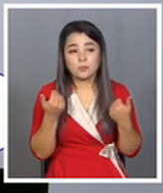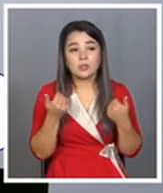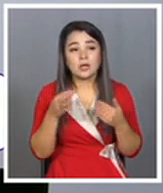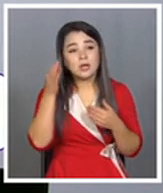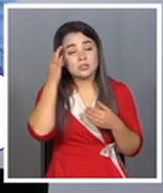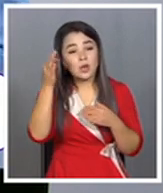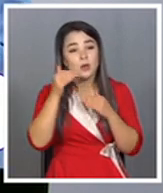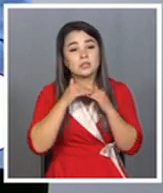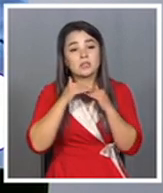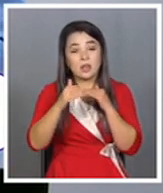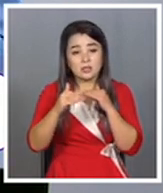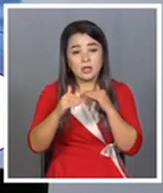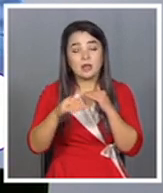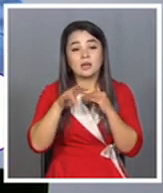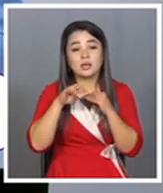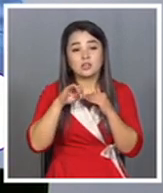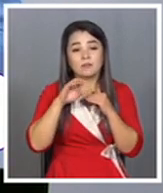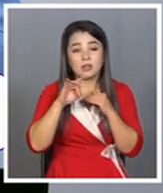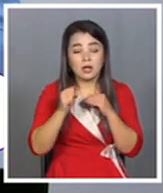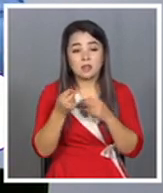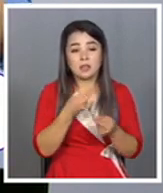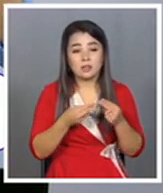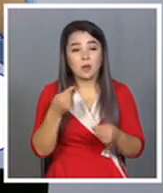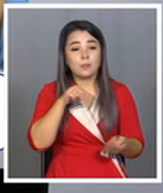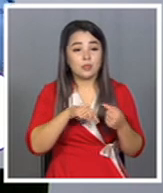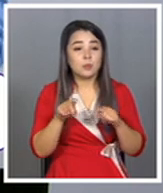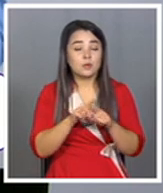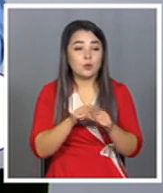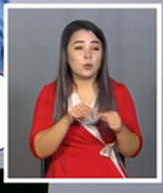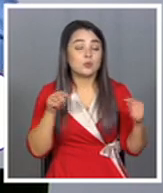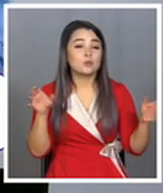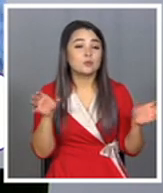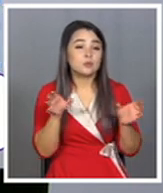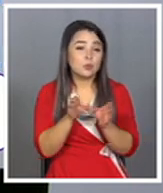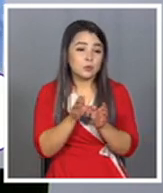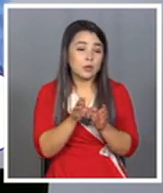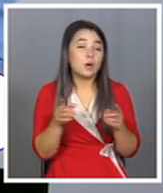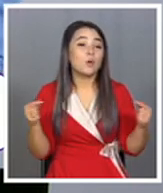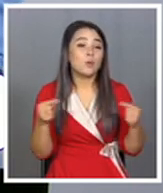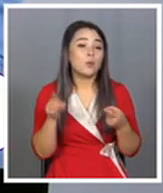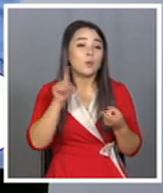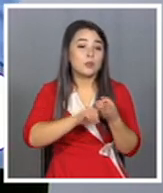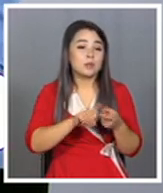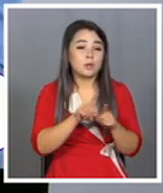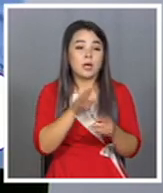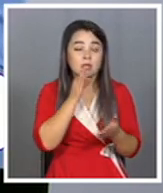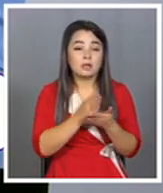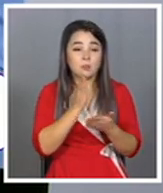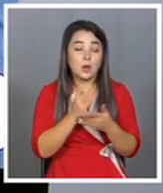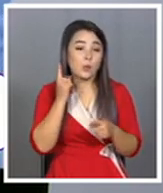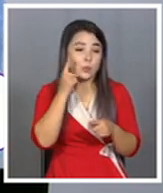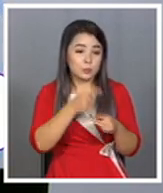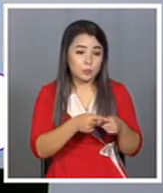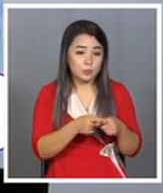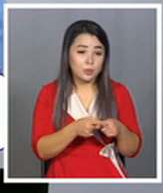тегіс болып тұрса литосфералық тақталардың бір-біріне қарай соқтығысу шекарасы, қосылу. Содан кейін